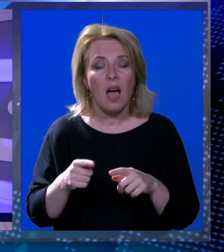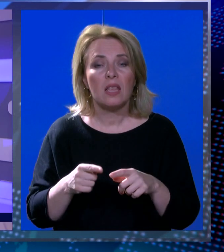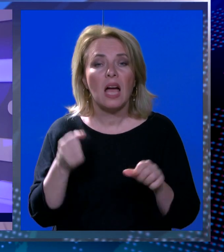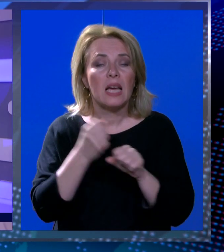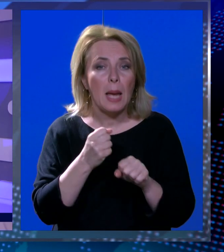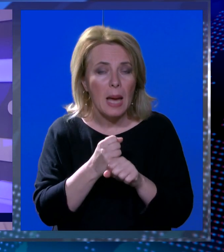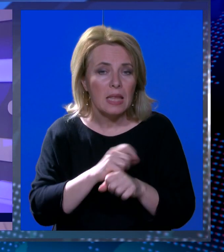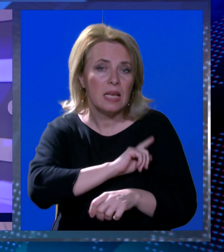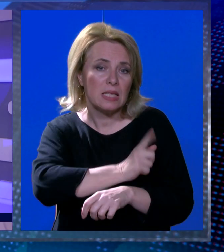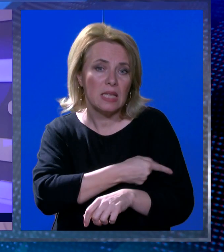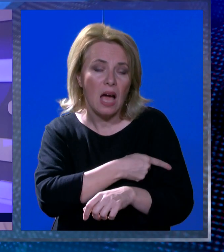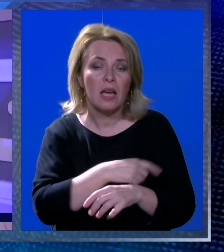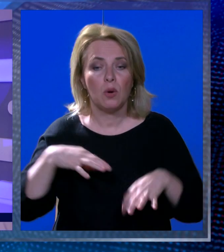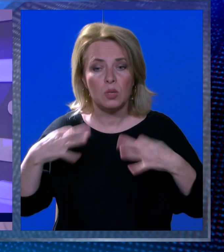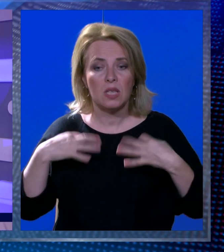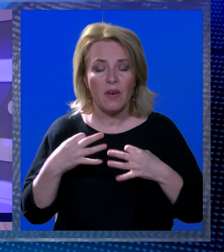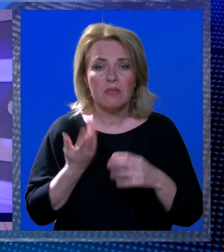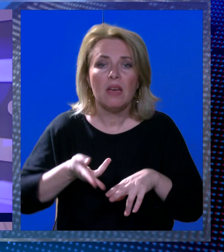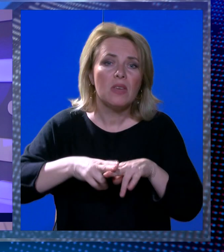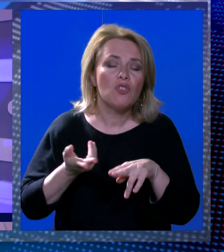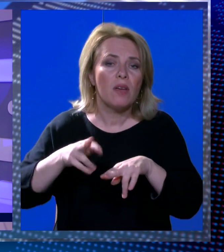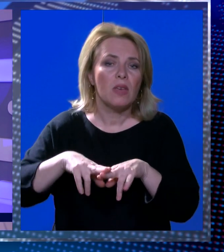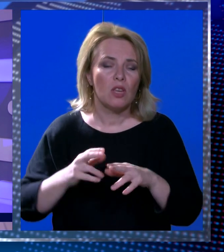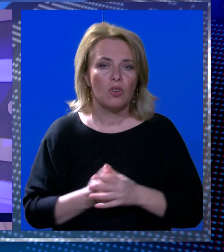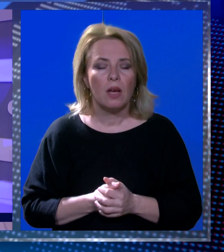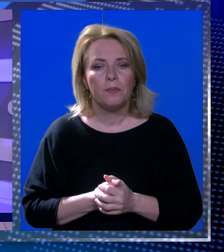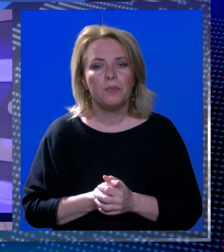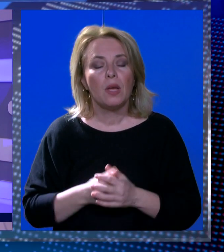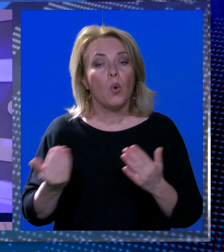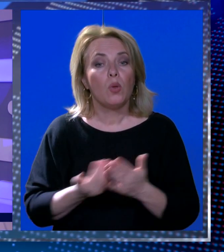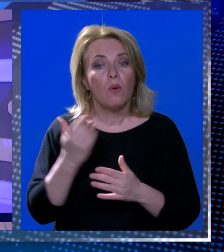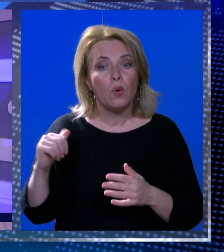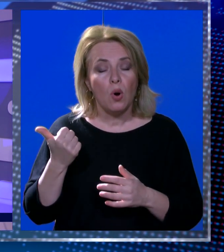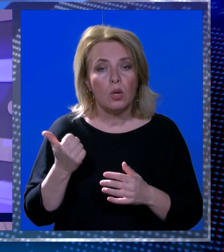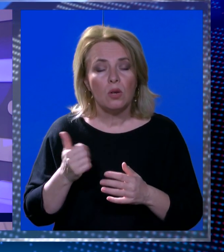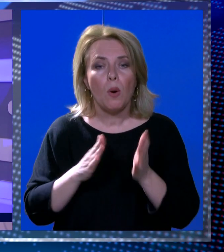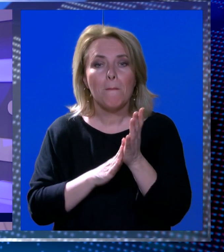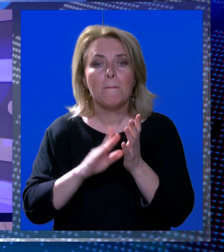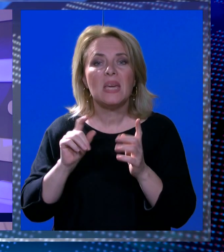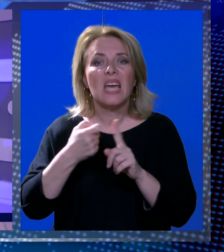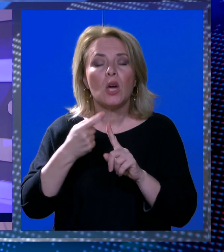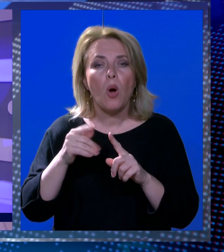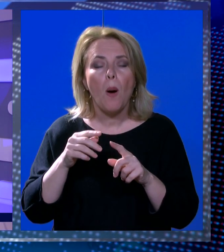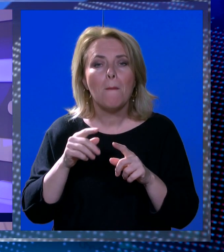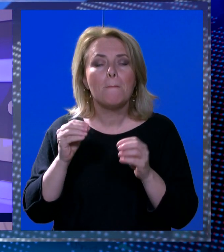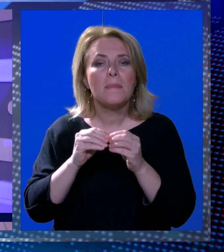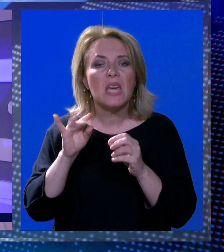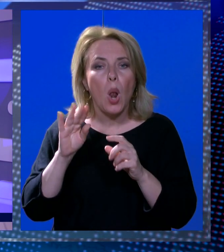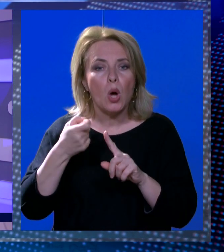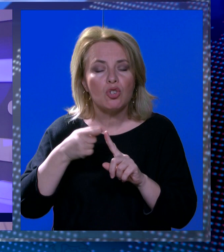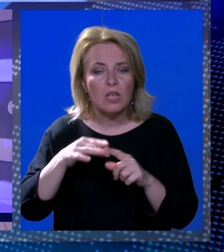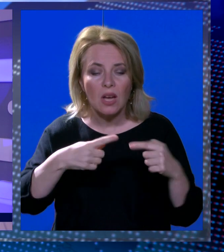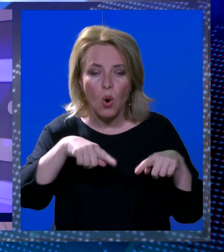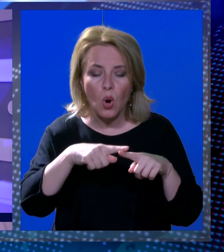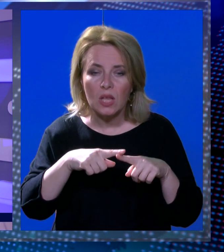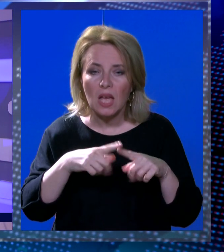Nedostatak radne snage u zdravstvu iz godine u godinu sve izraženije u svim zdravstvenim ustanovama. U novu godinu mikrobiološki odjel u Zavodu za javno